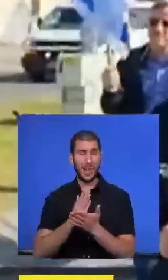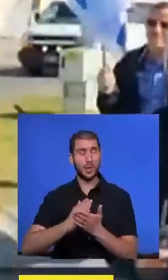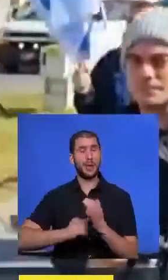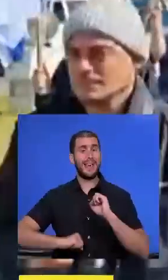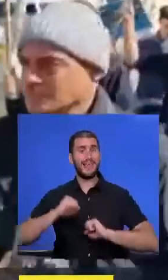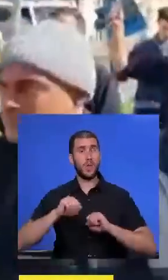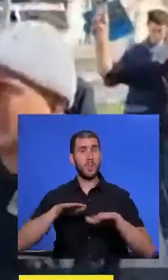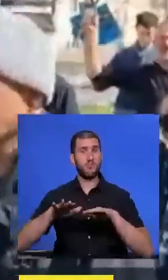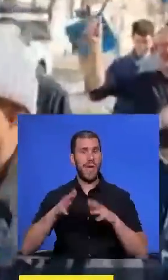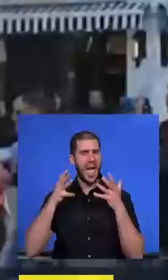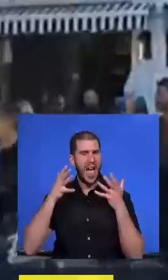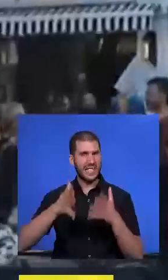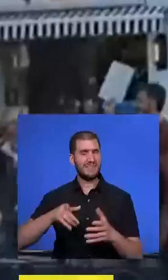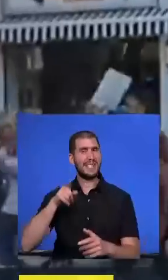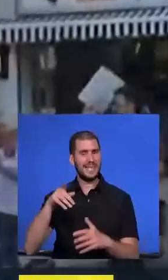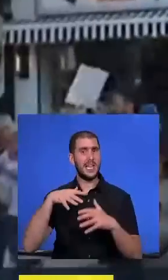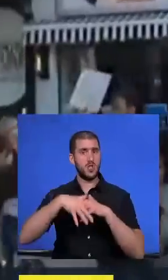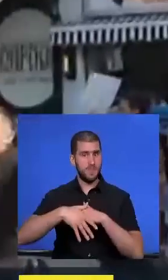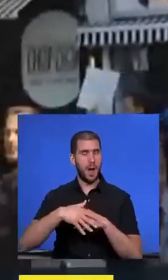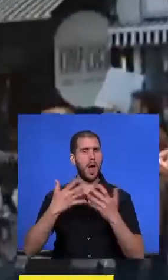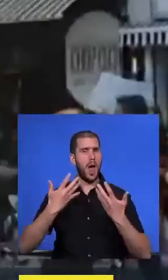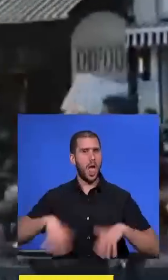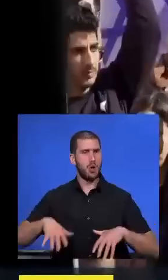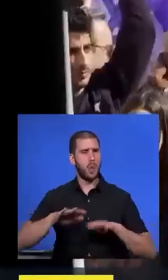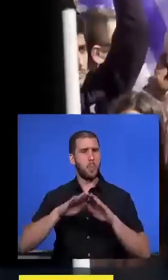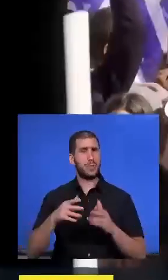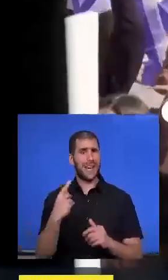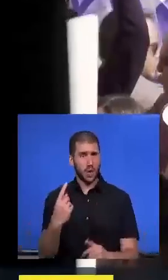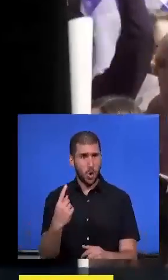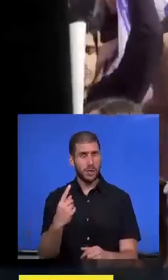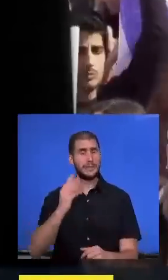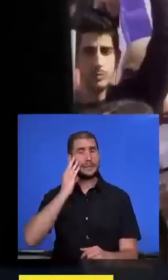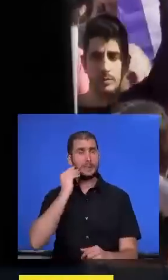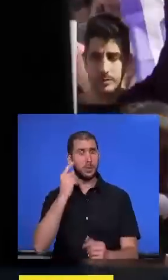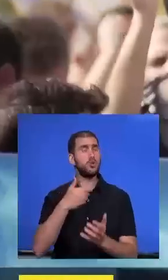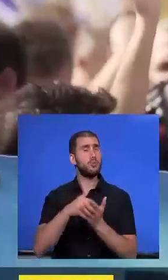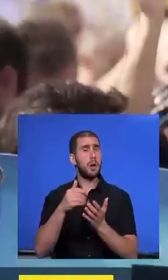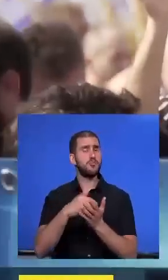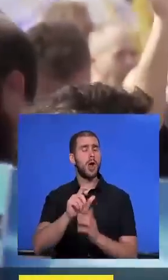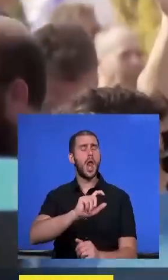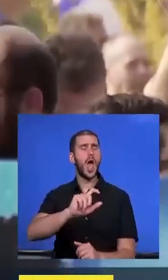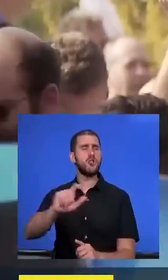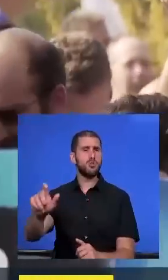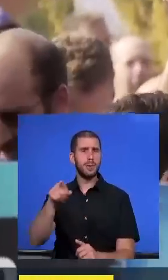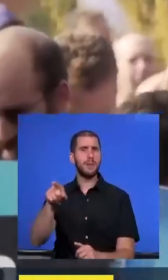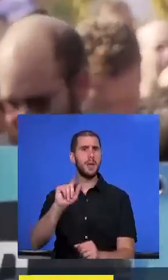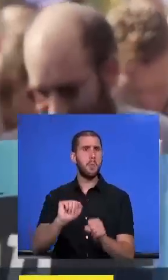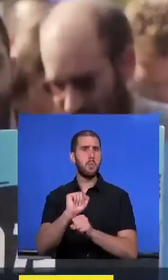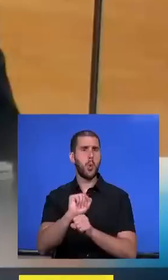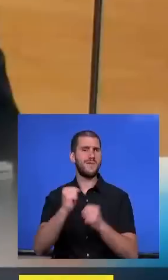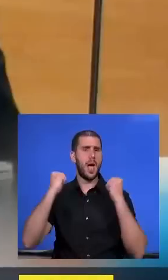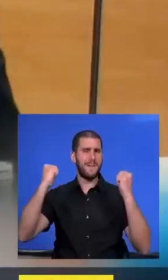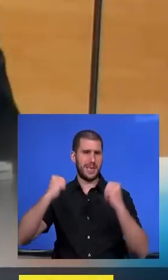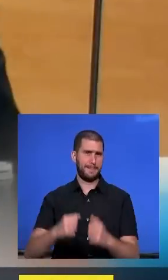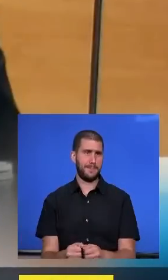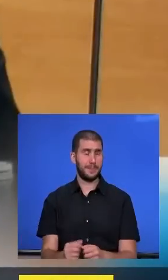הממשלה האגרסיבית היא שהביאה להחלשת המוסדות, סמוטריץ' ממשיך להאשים את המוחים והמפגינים.